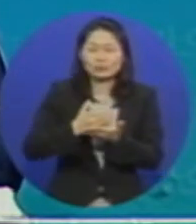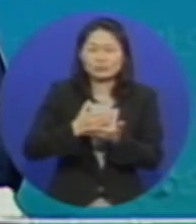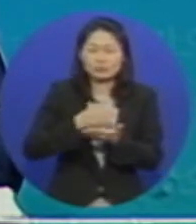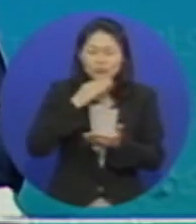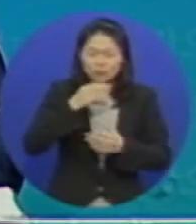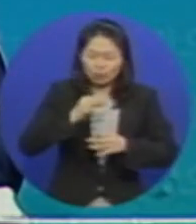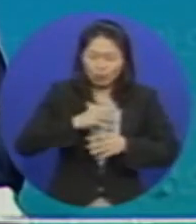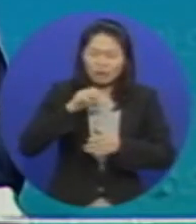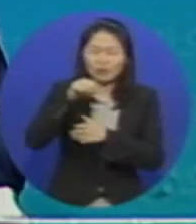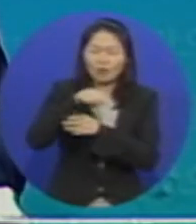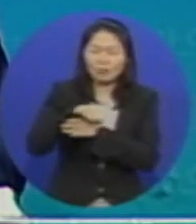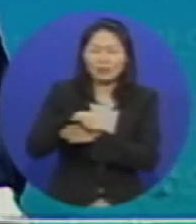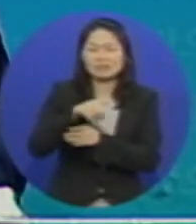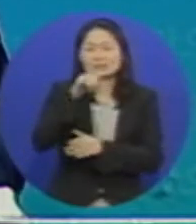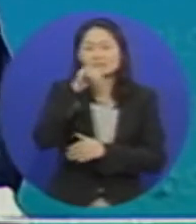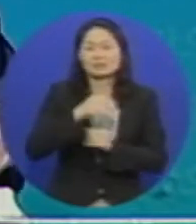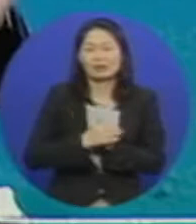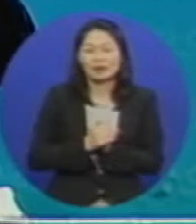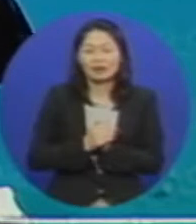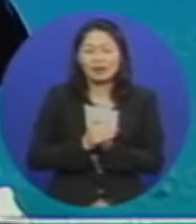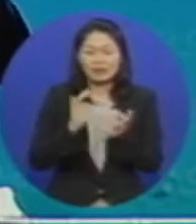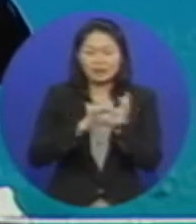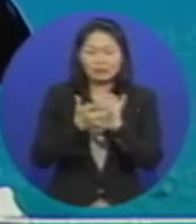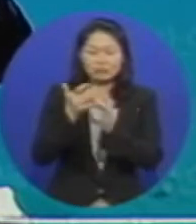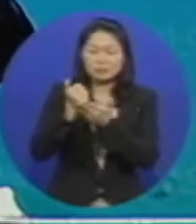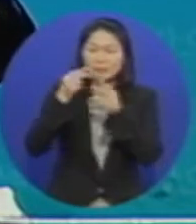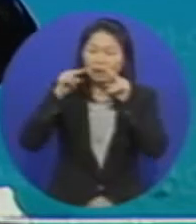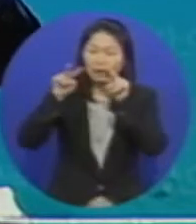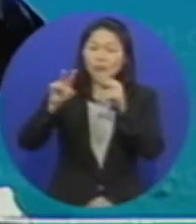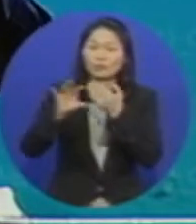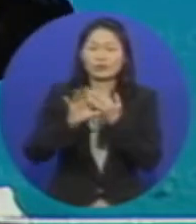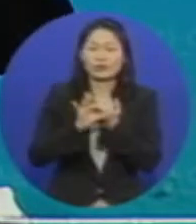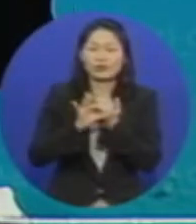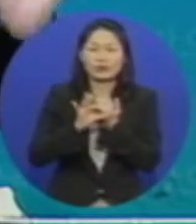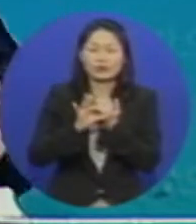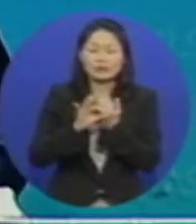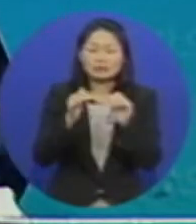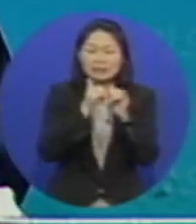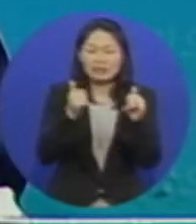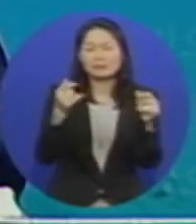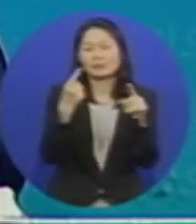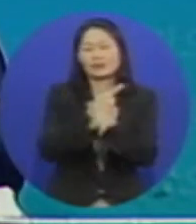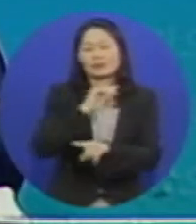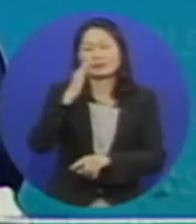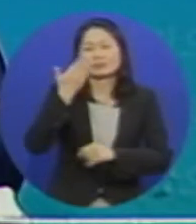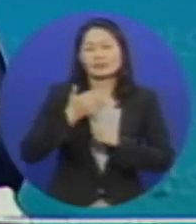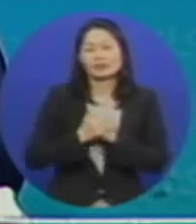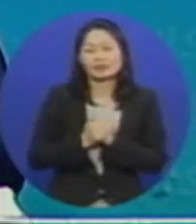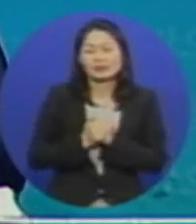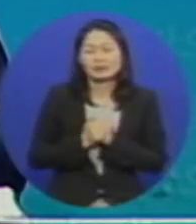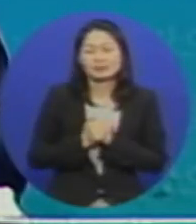없죠 예수님을 바라보면 사람이 달라져야